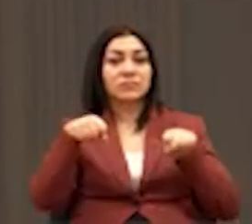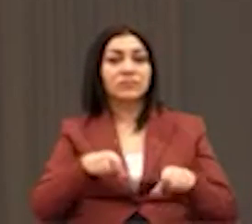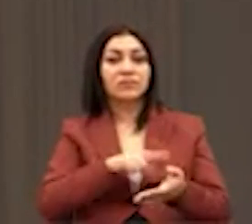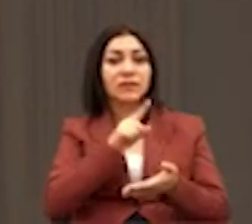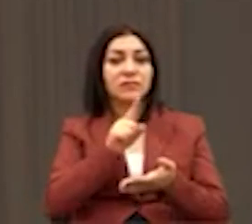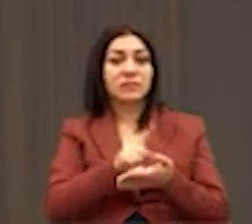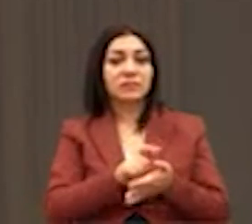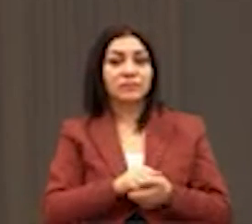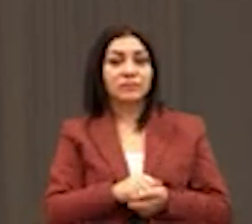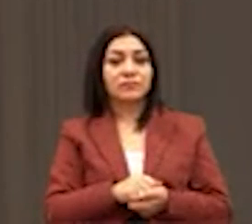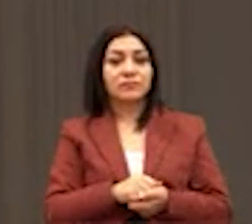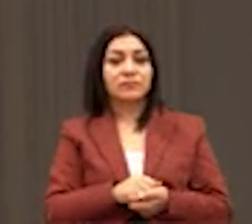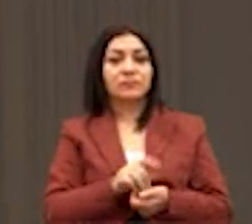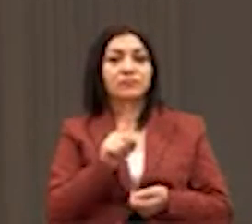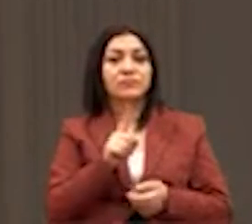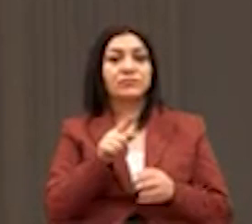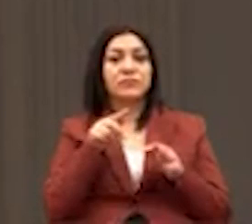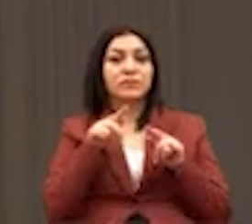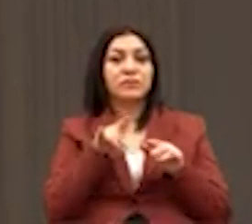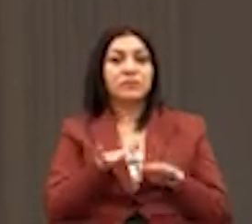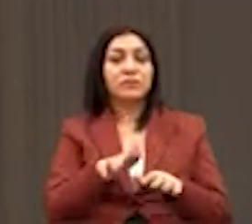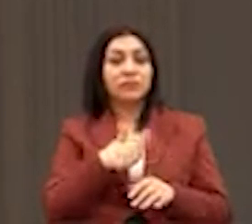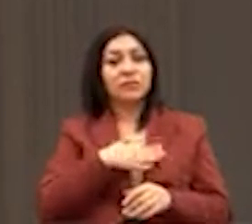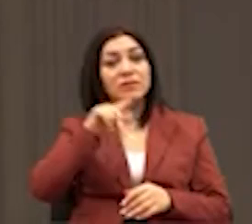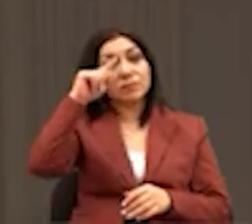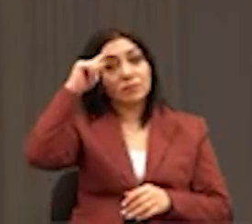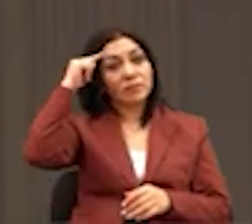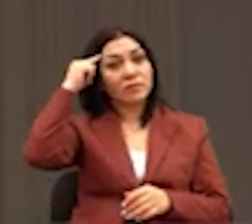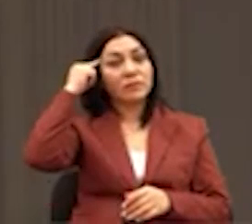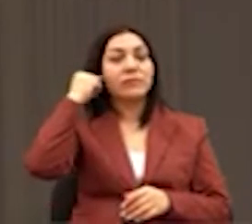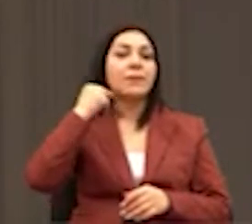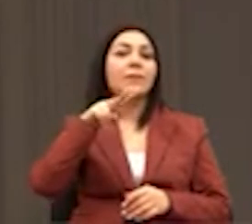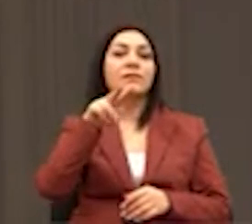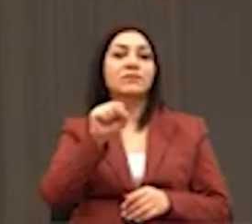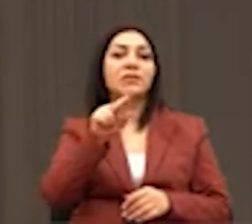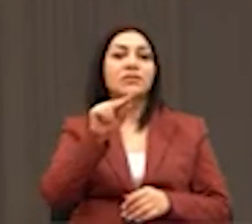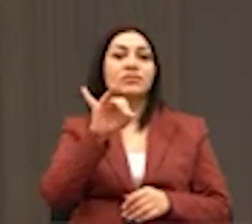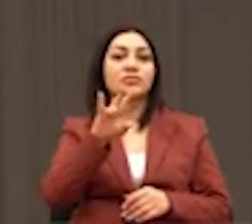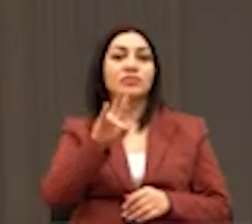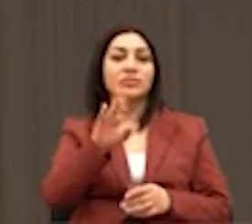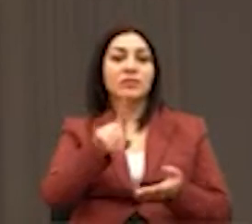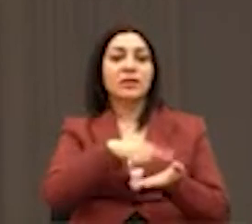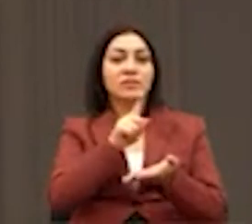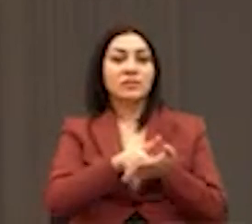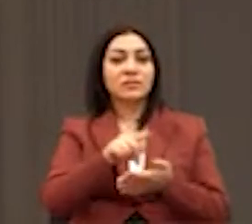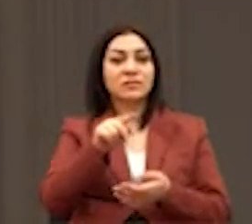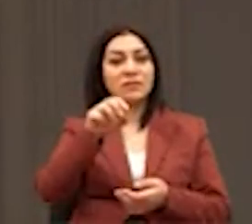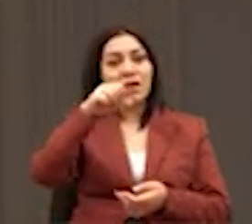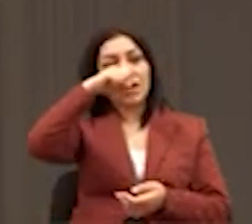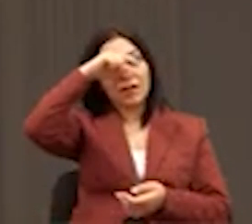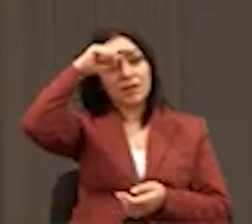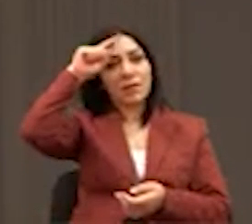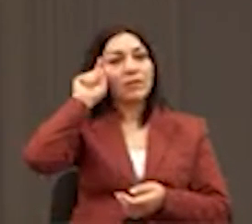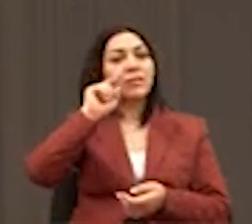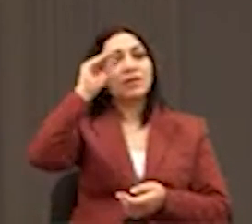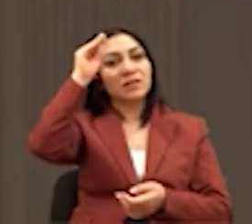է։ Ինչ է տեղի ունենում։ Ես ենթադրում եմ, որ Լաչինի հարցը ադրբեջանցիները